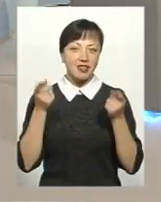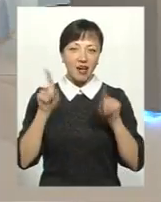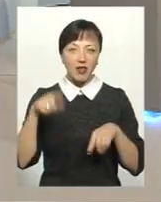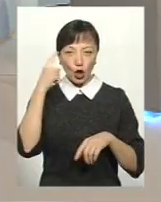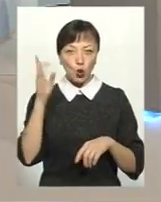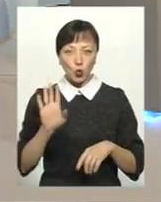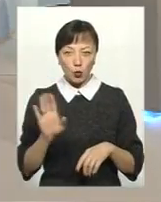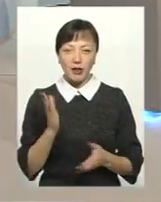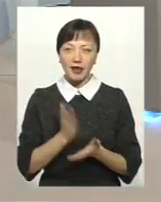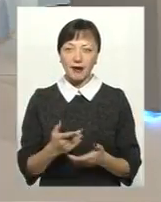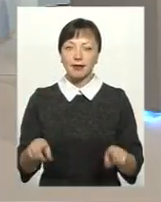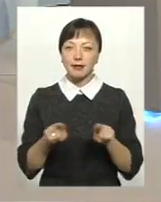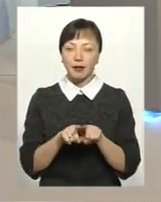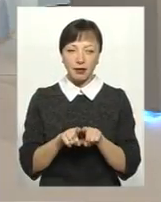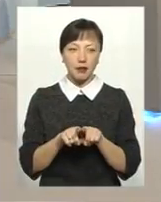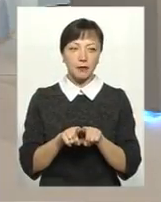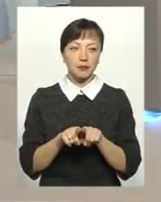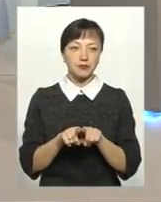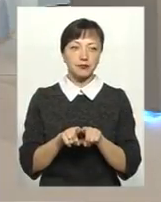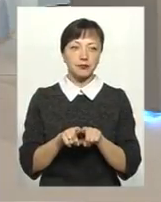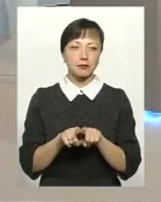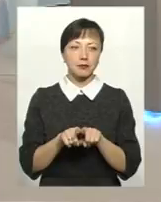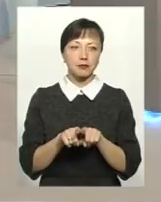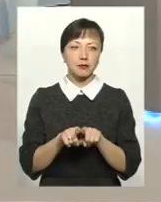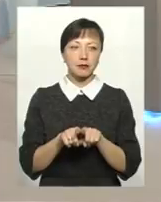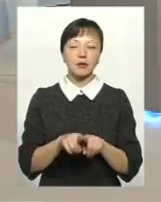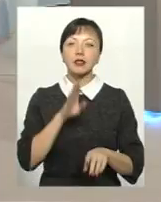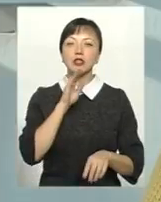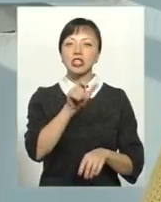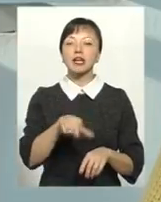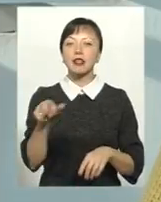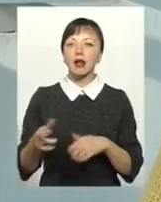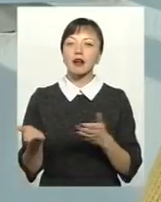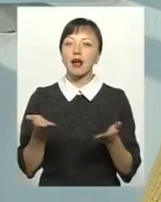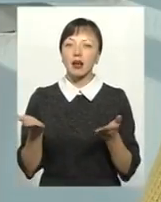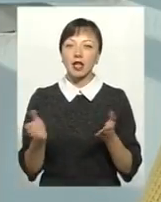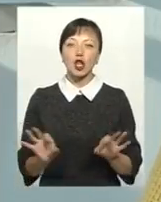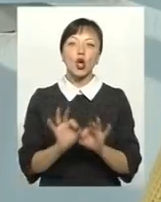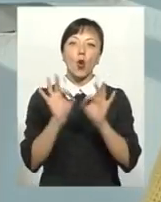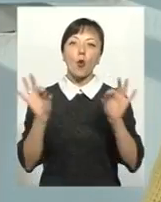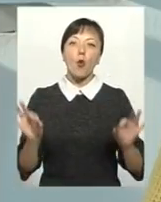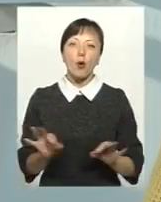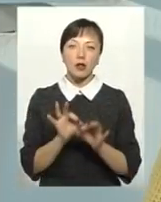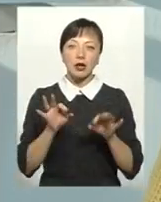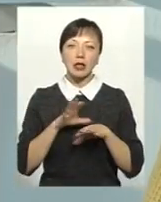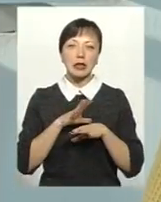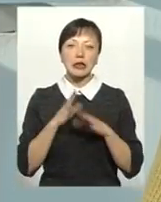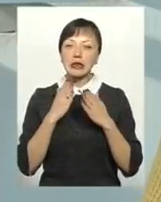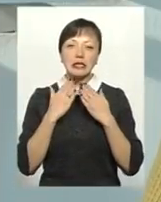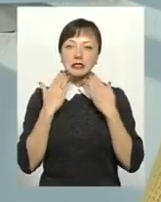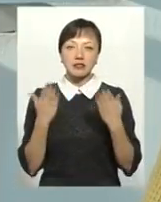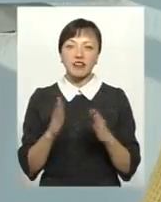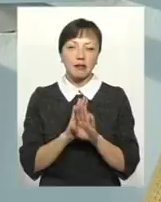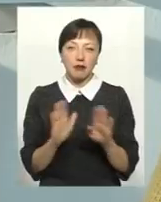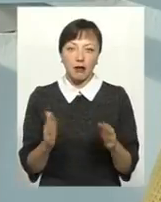думали, що є такі, що є жінки, які ніколи не були, не звертались